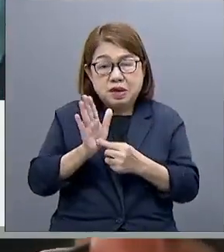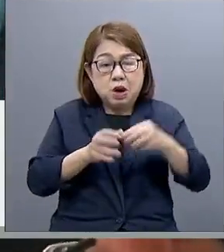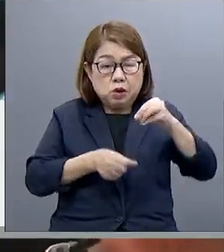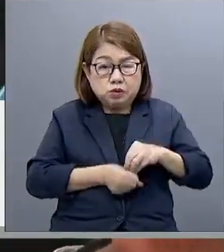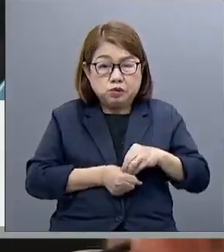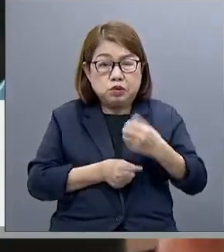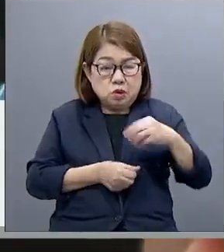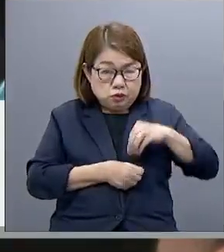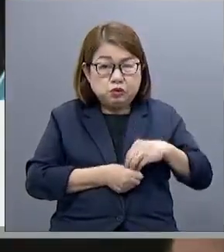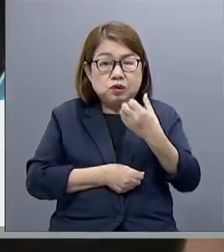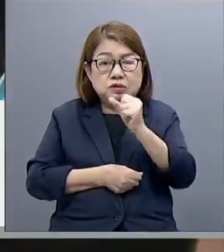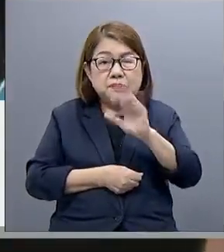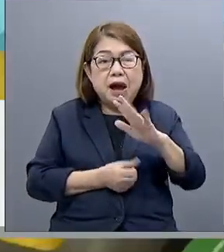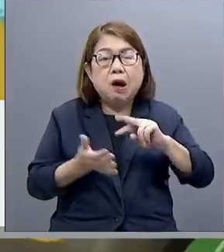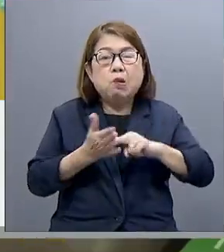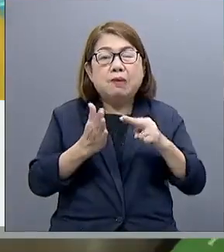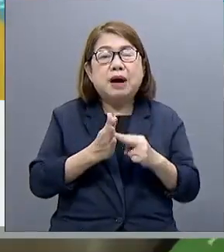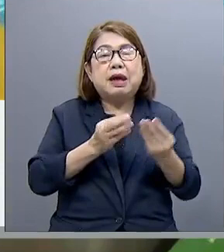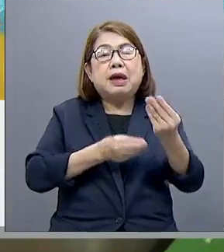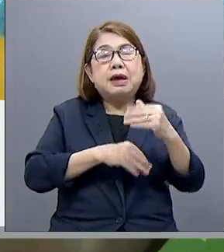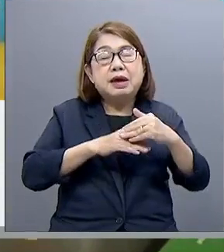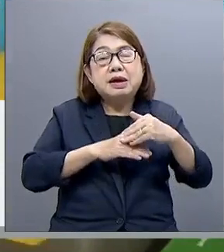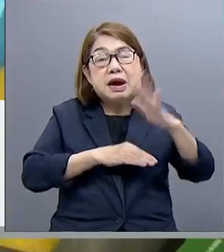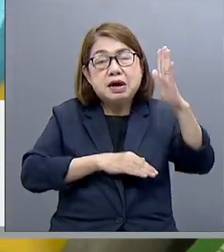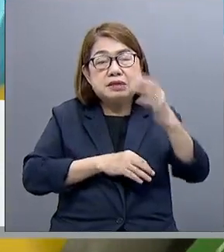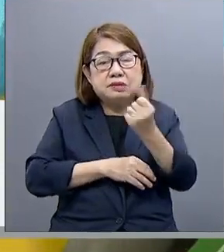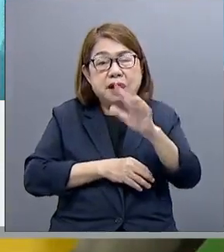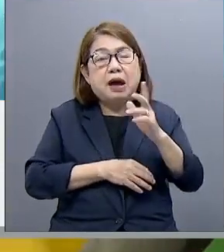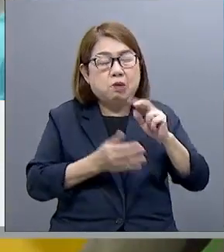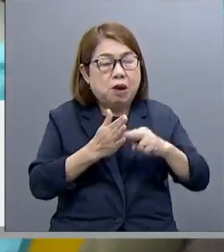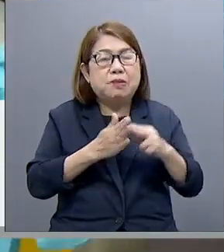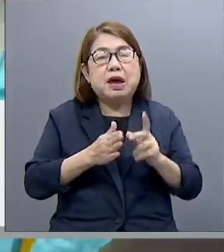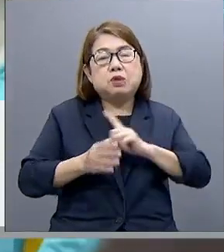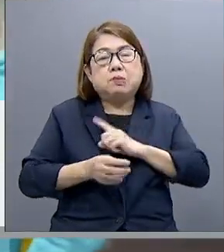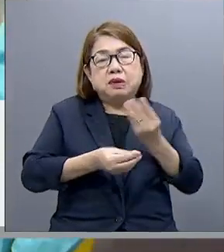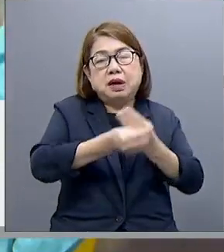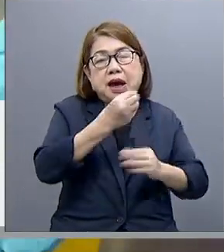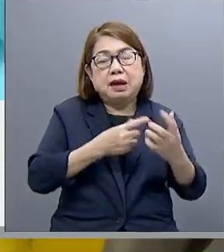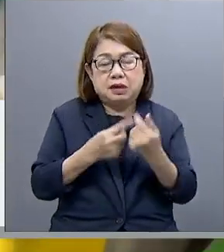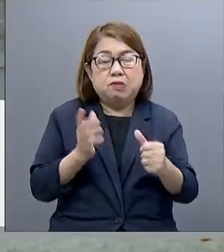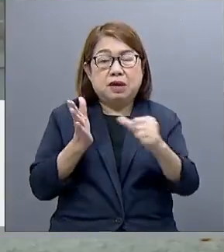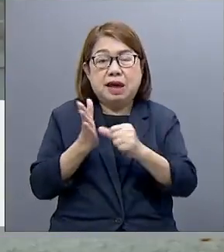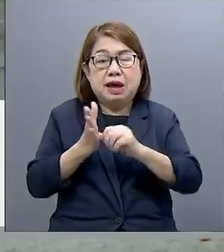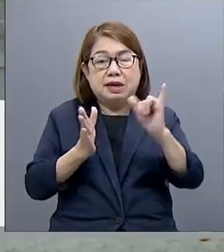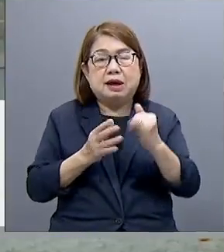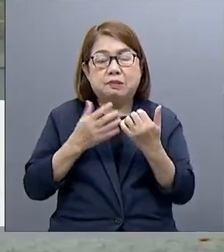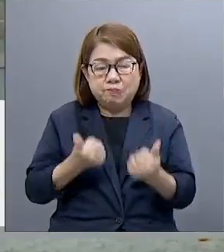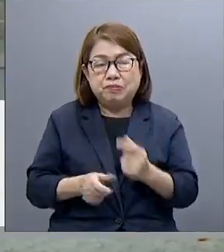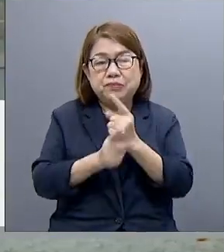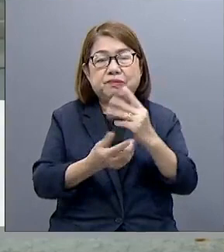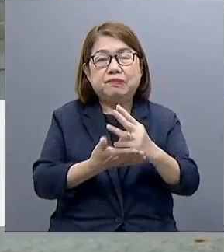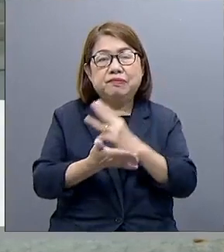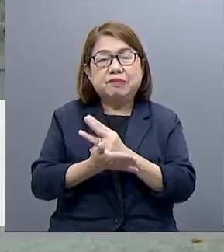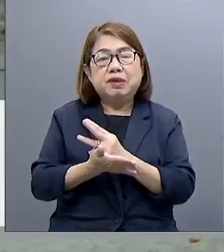เม็ดนอกจากนั้นจะถือว่าเป็นผู้ค้าแต่ก็ยังไม่มีการแก้ไขครั้งนี้ได้ใช้หลักวิชาการมี